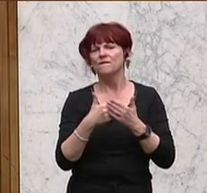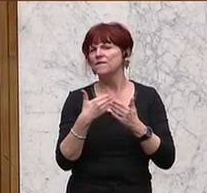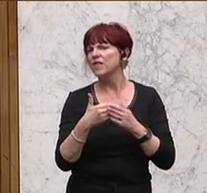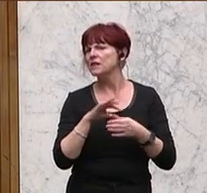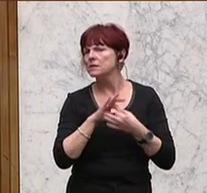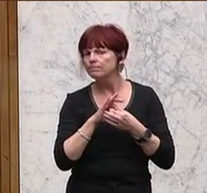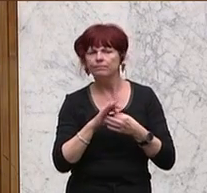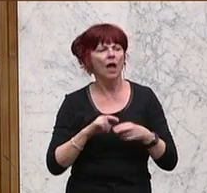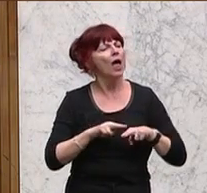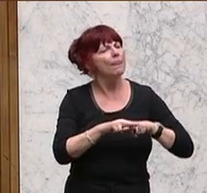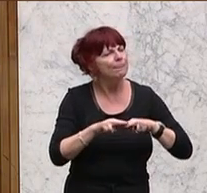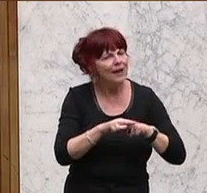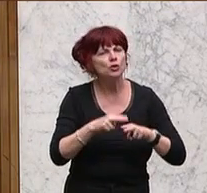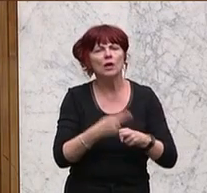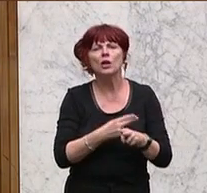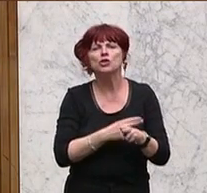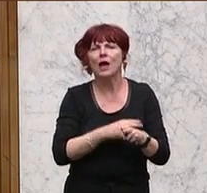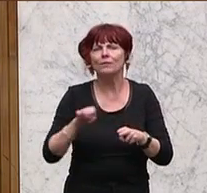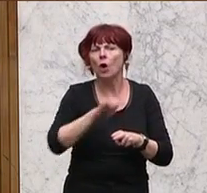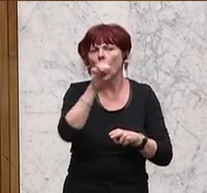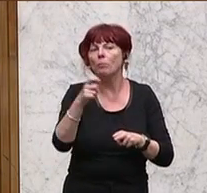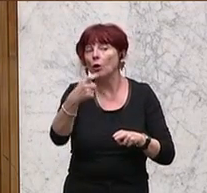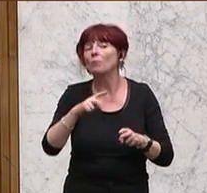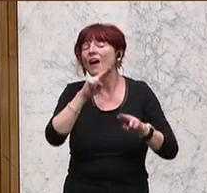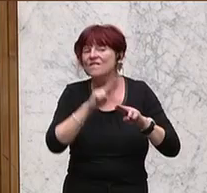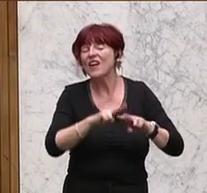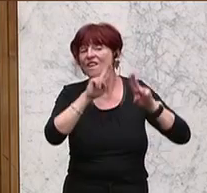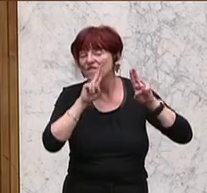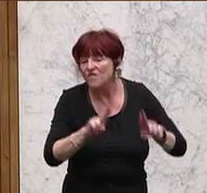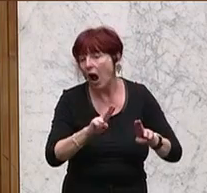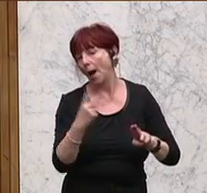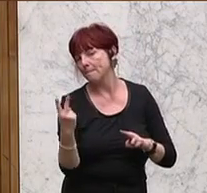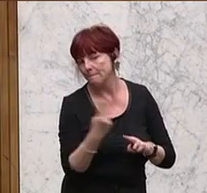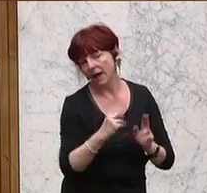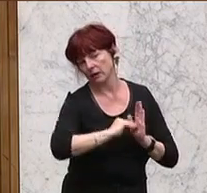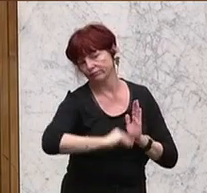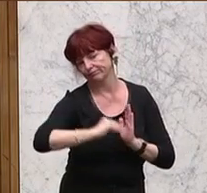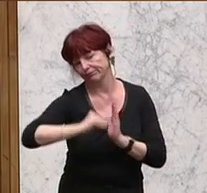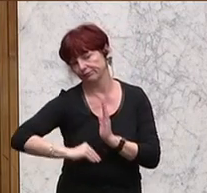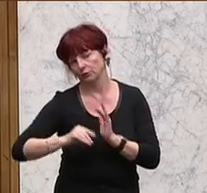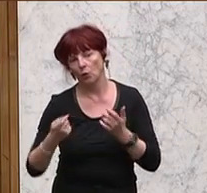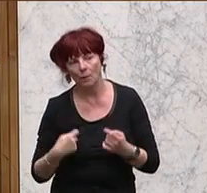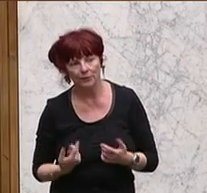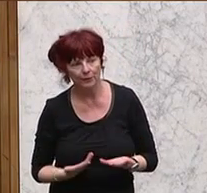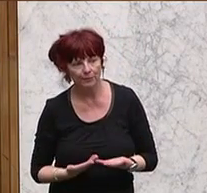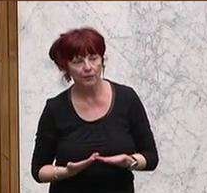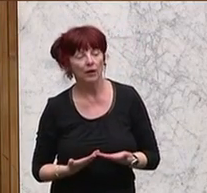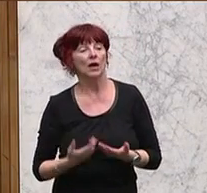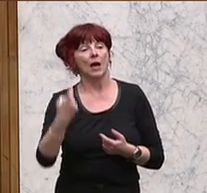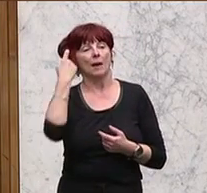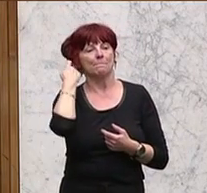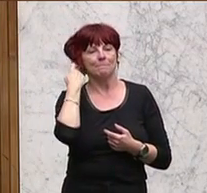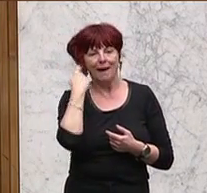alles das, was auf die nationalen Staaten in Europa zukommt, sollte dieses Abkommen tatsächlich in Kraft treten. Und es ist egal, ob es sich dabei